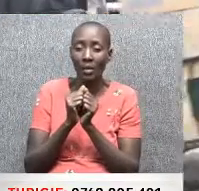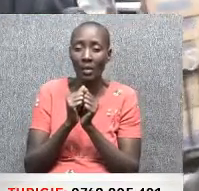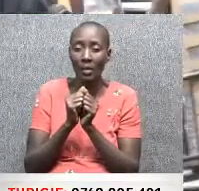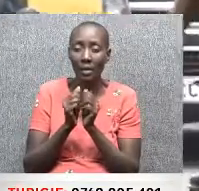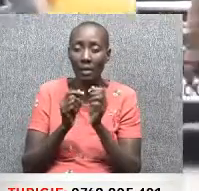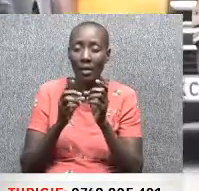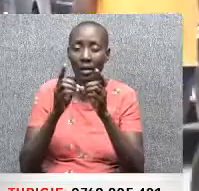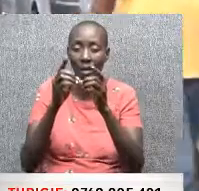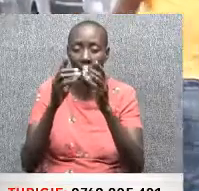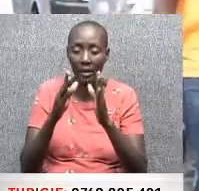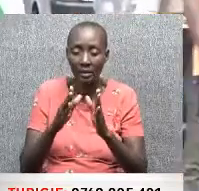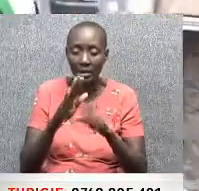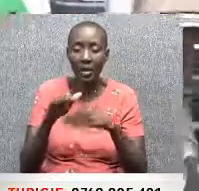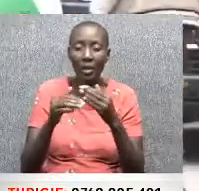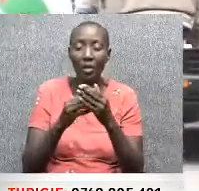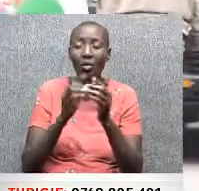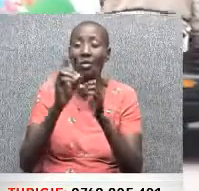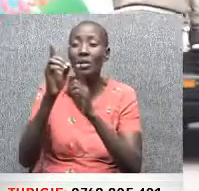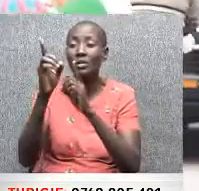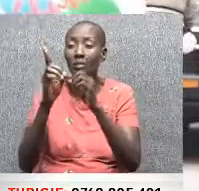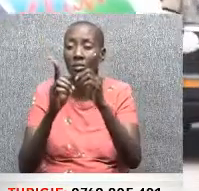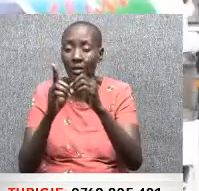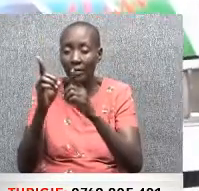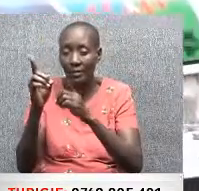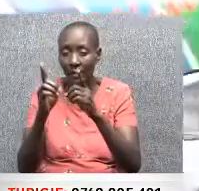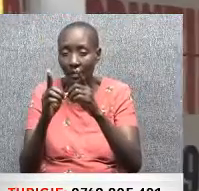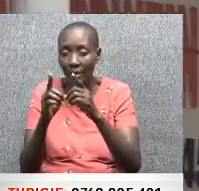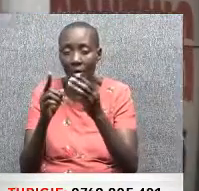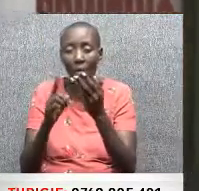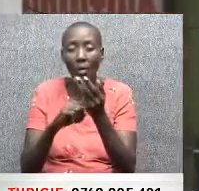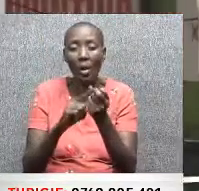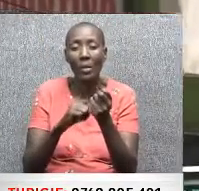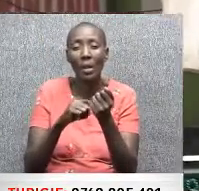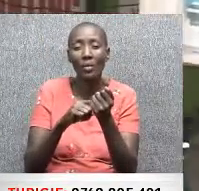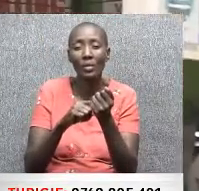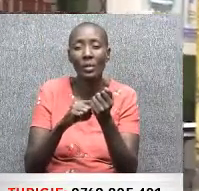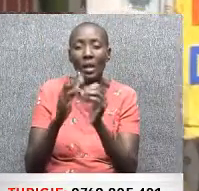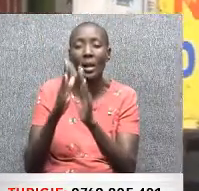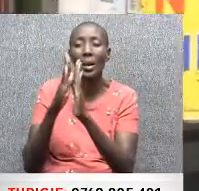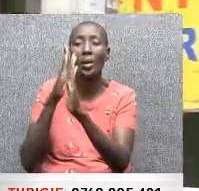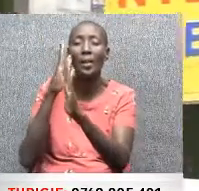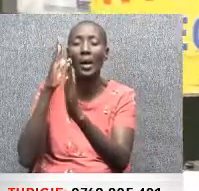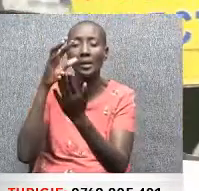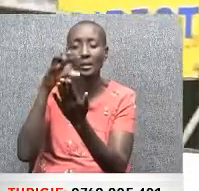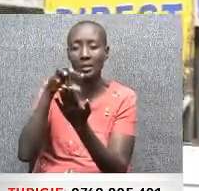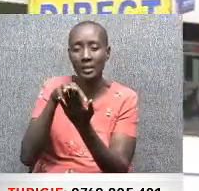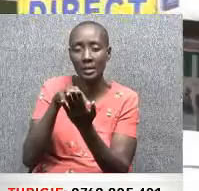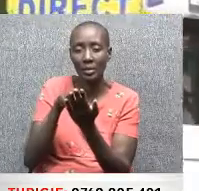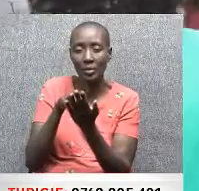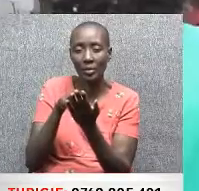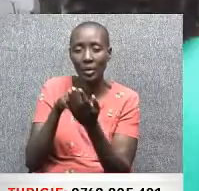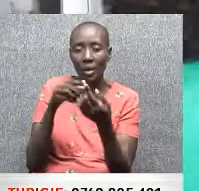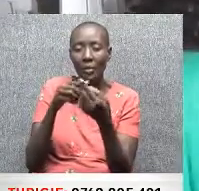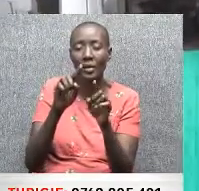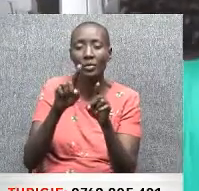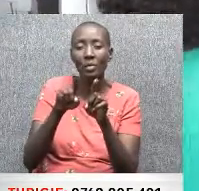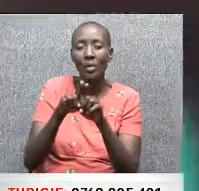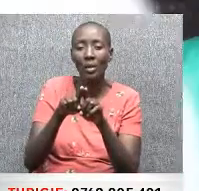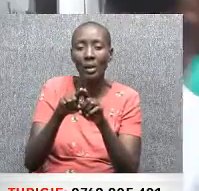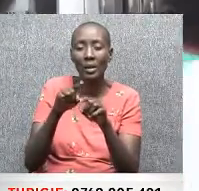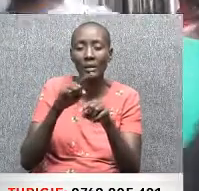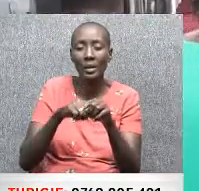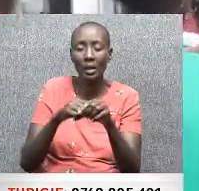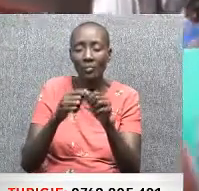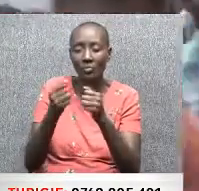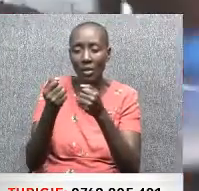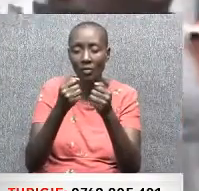watakuwa wanasafiri kutoka eneo moja hadi jingine watahesabiwa kwenye kituo cha magari, na wale ambao watakuwa garini wakisafiri kutakuwa